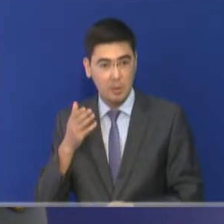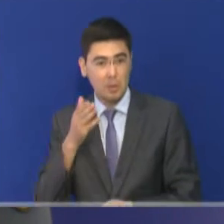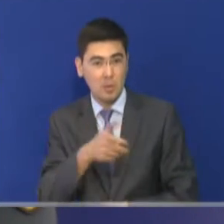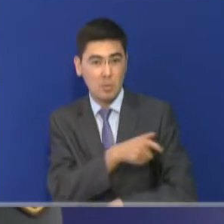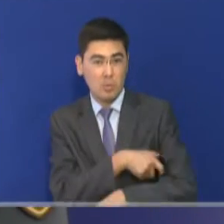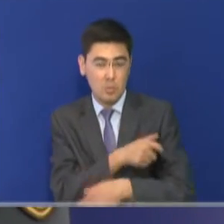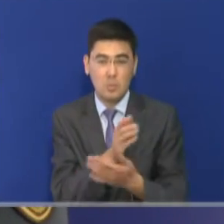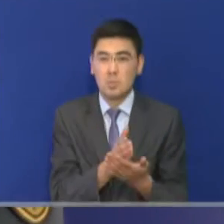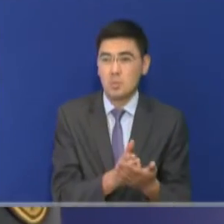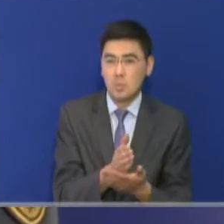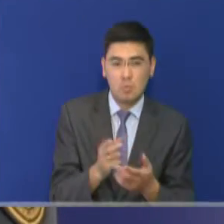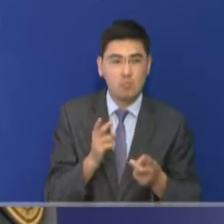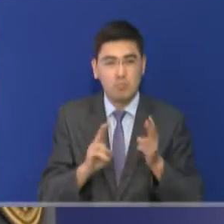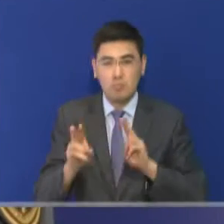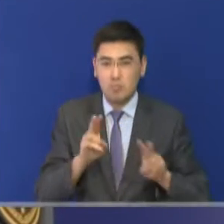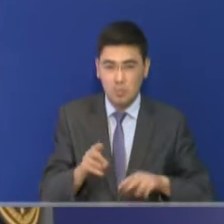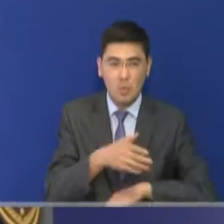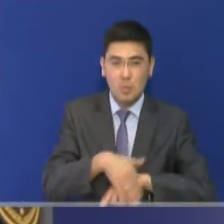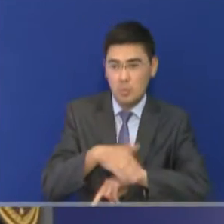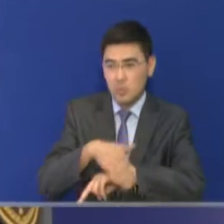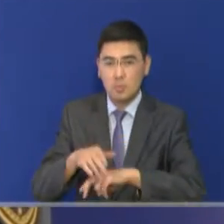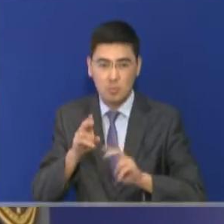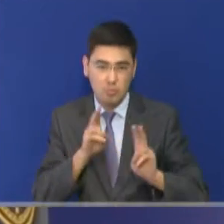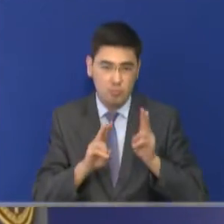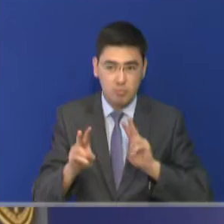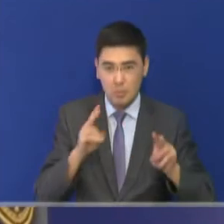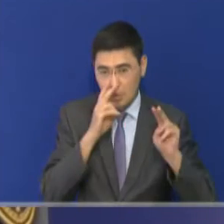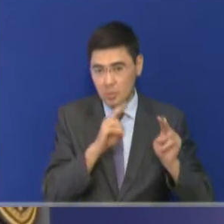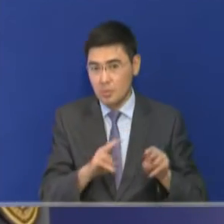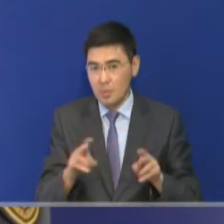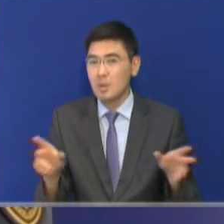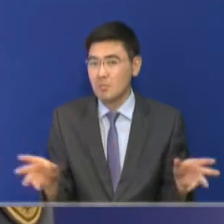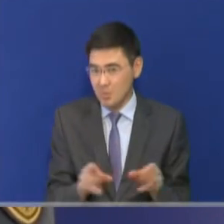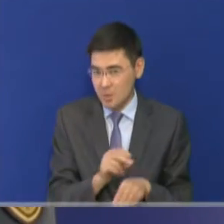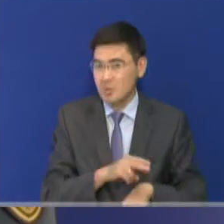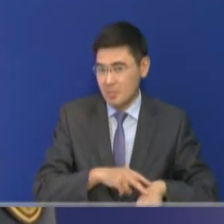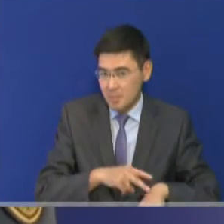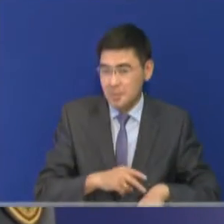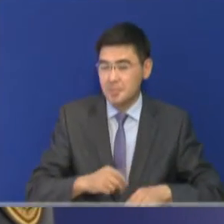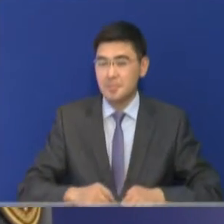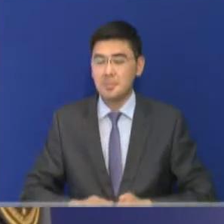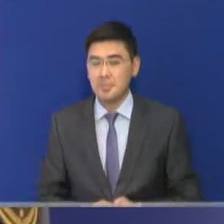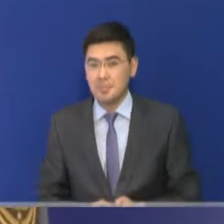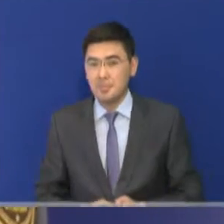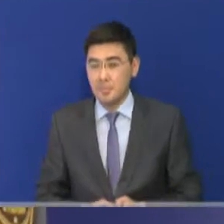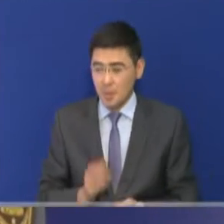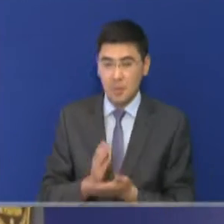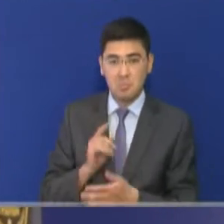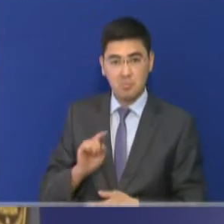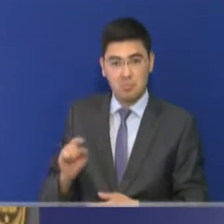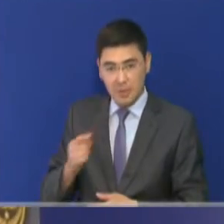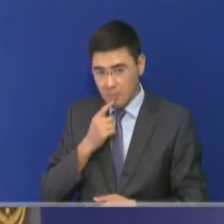совместное патрулирование вместе с полиции города Семей. Ряд